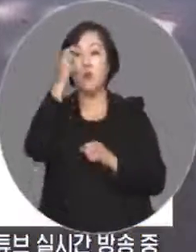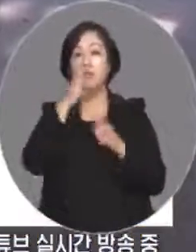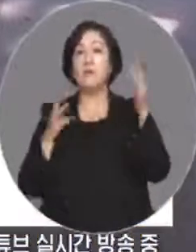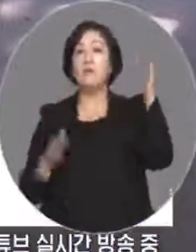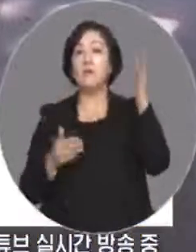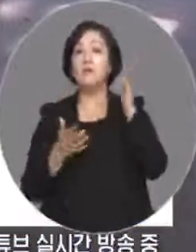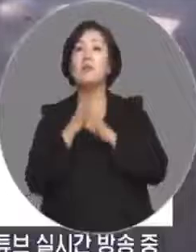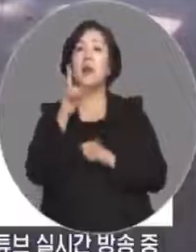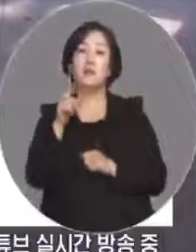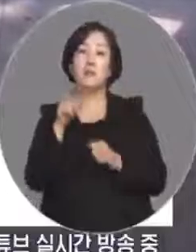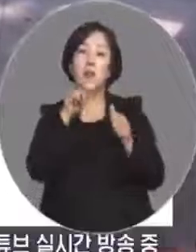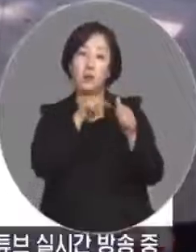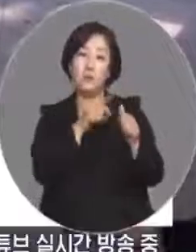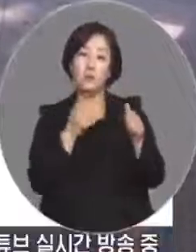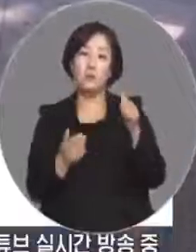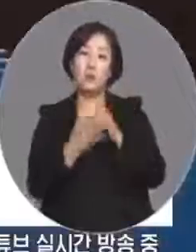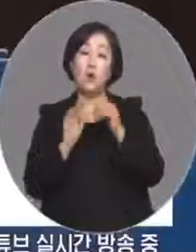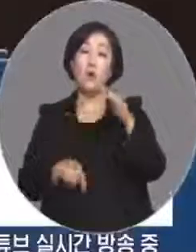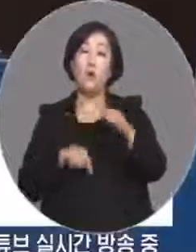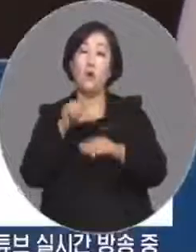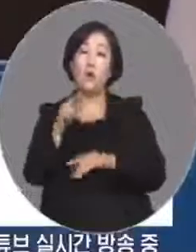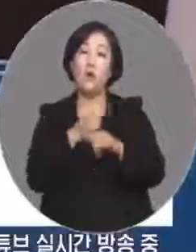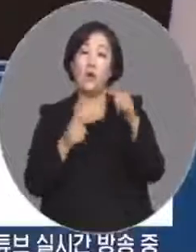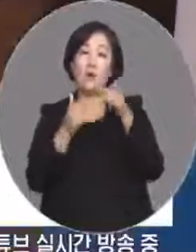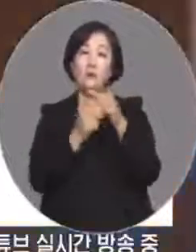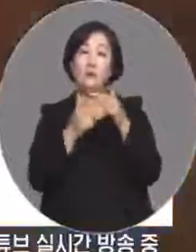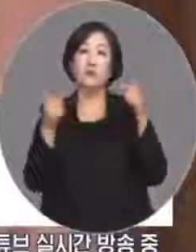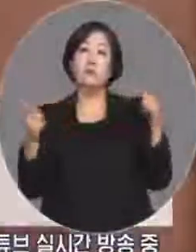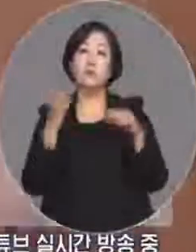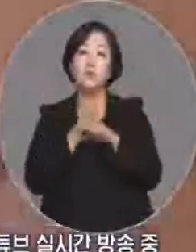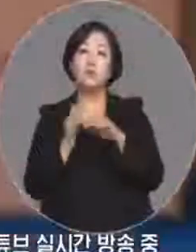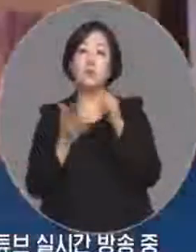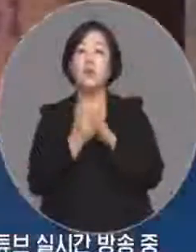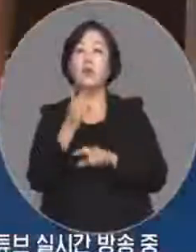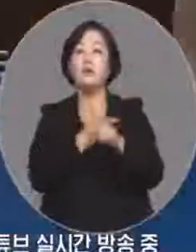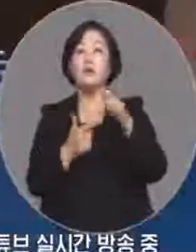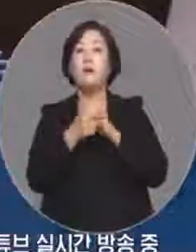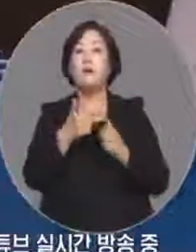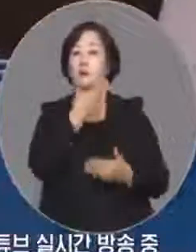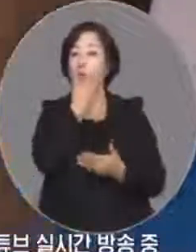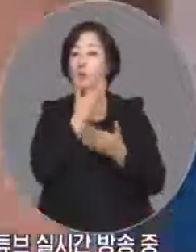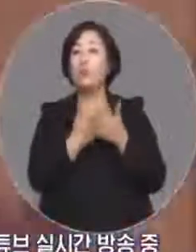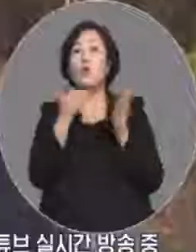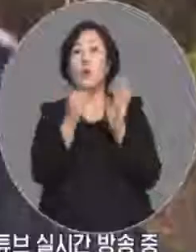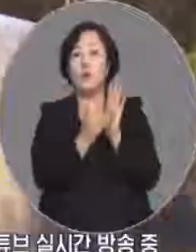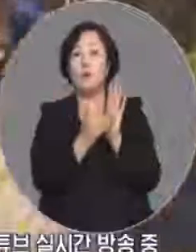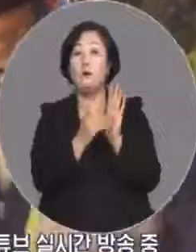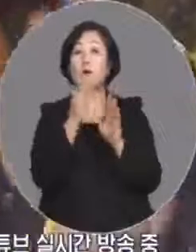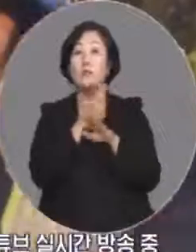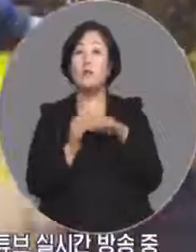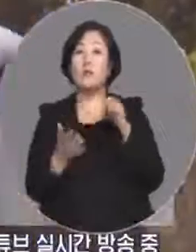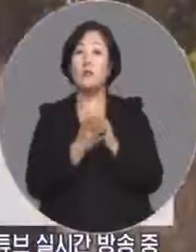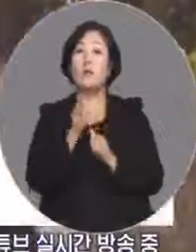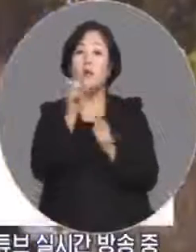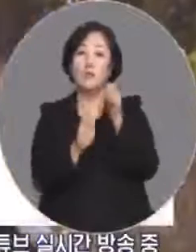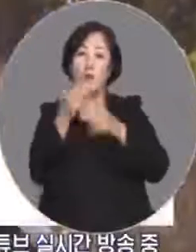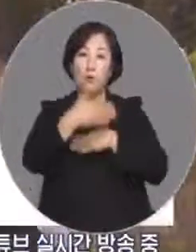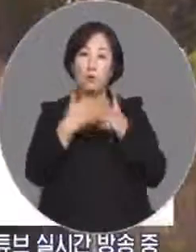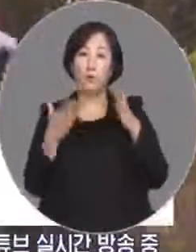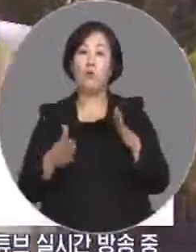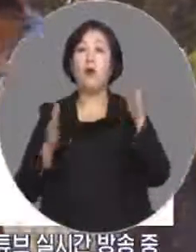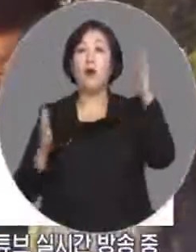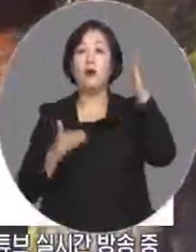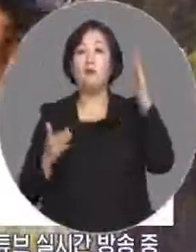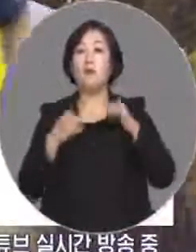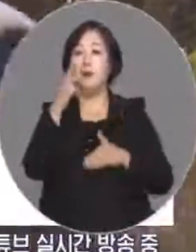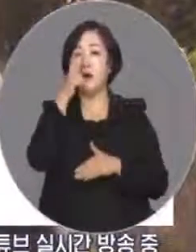한 명이 확진되는 등 학교발 확진이 늘고 있는 만큼 철저한 방역이 가장 중요합니다. 시험장 방역과 또 수험생